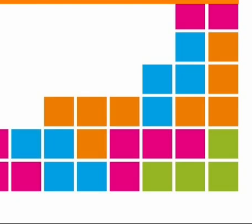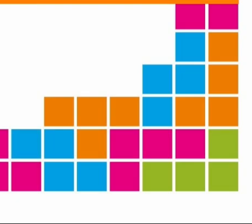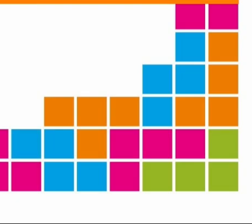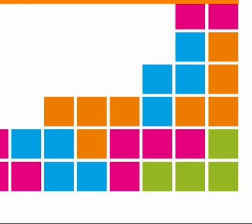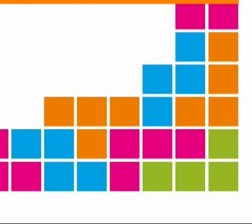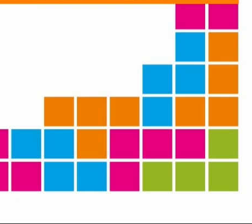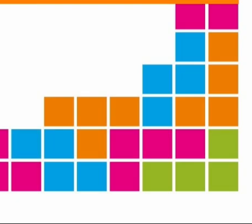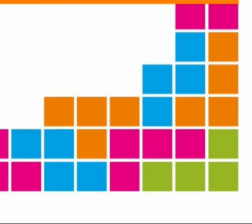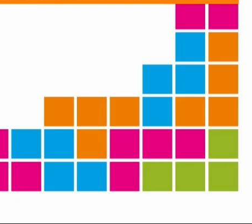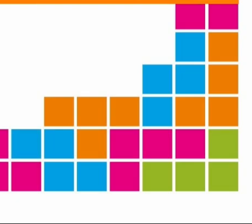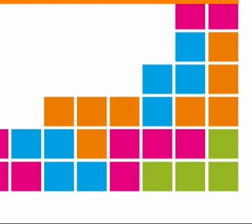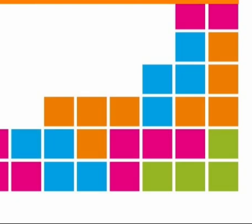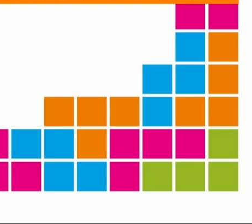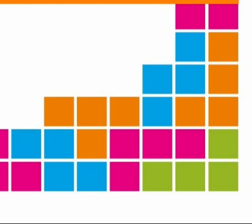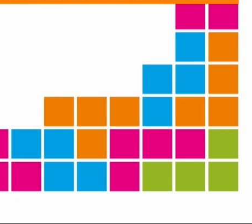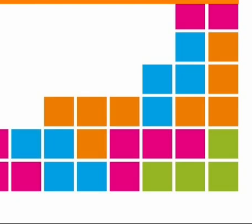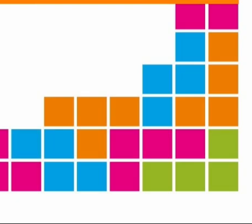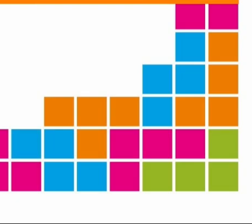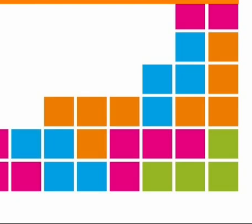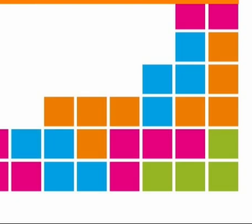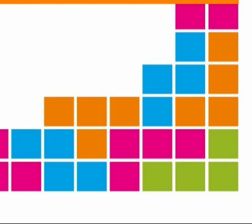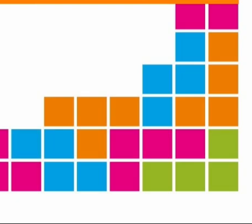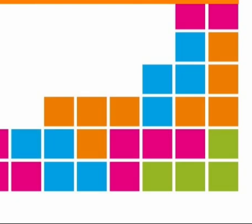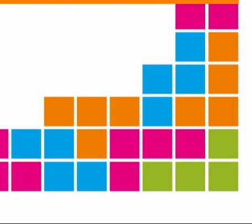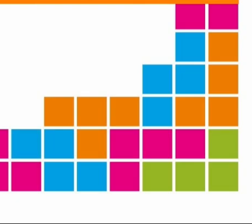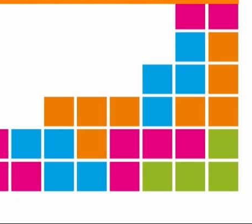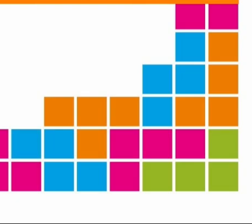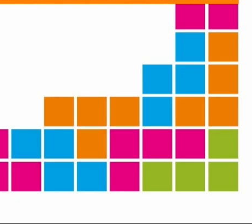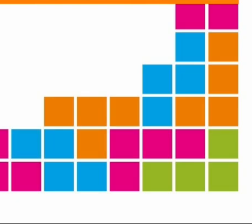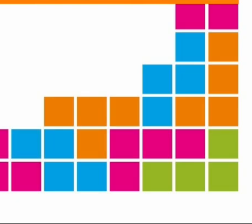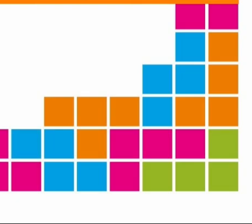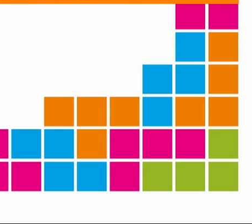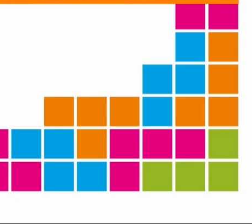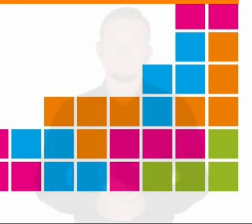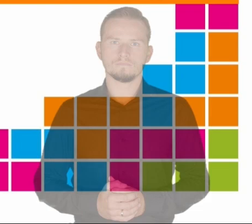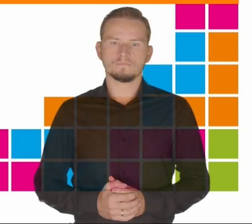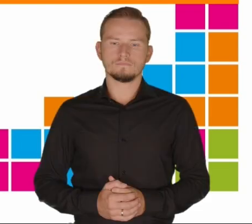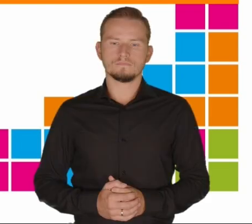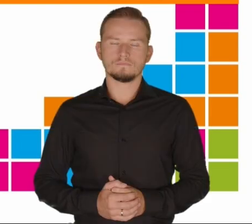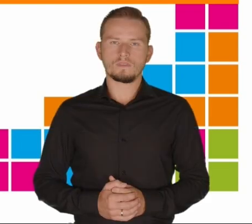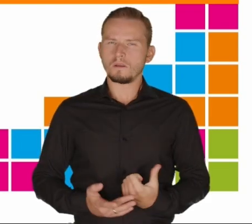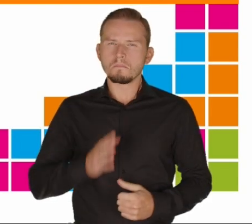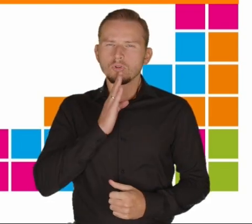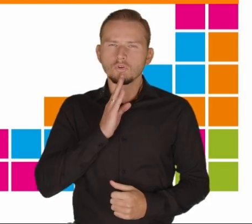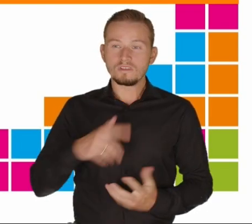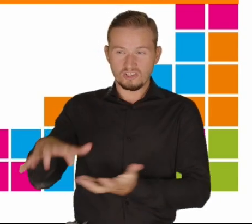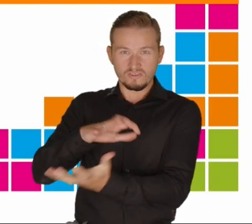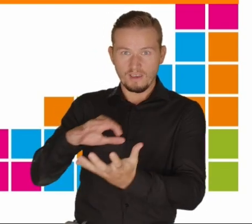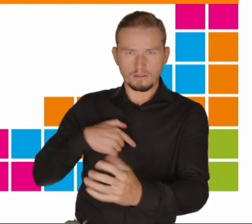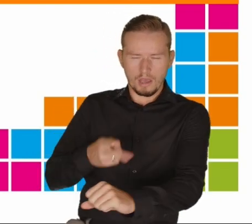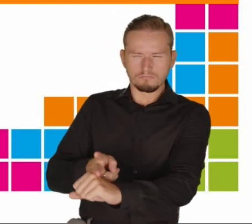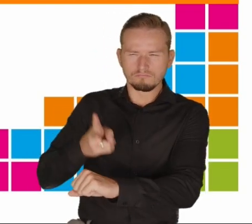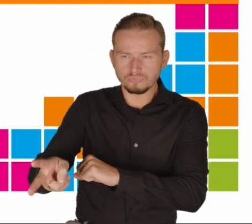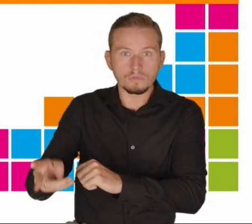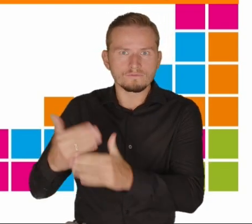którego nie znamy. Da? Czy wszedłem w świat, który jest światem, o którym od naszych pacjentów